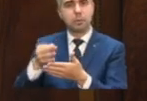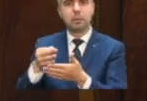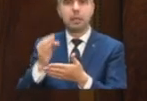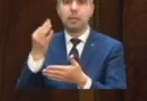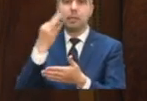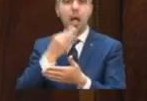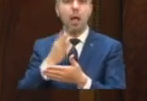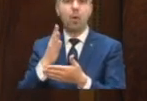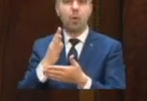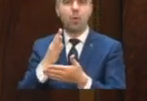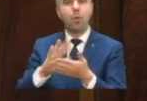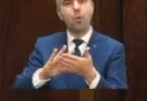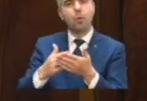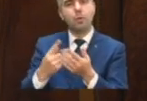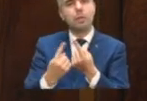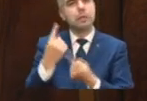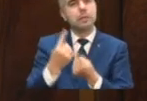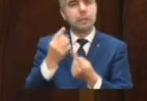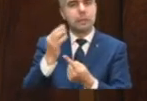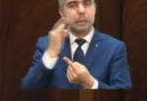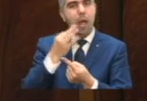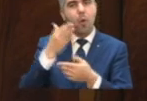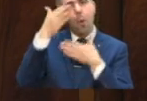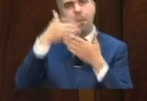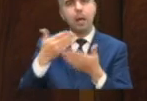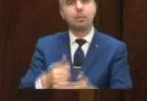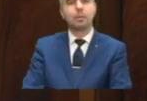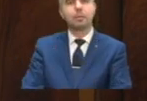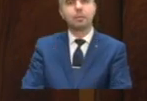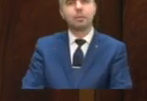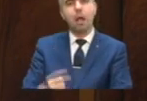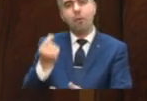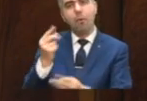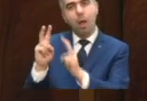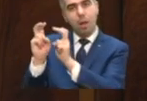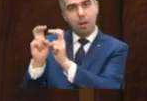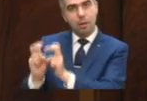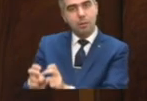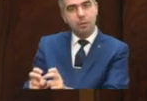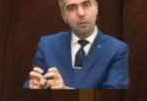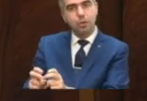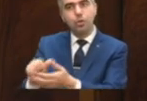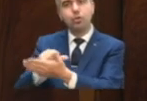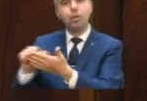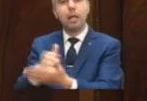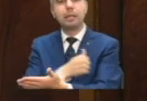ديالنا ولو كيت دو بريليفمون ديالنا في المغرب بأرخص ثمن من الثمن اللي كنا كنشريوه من